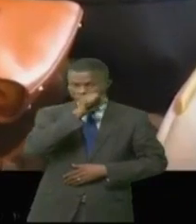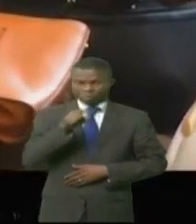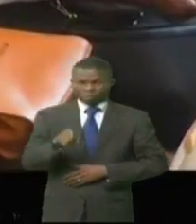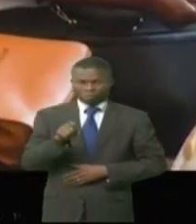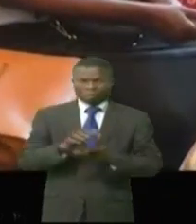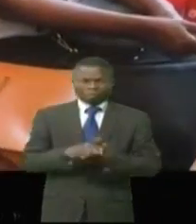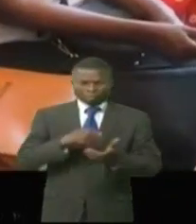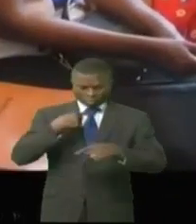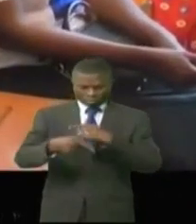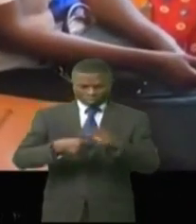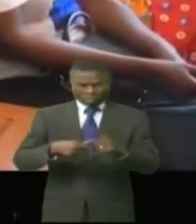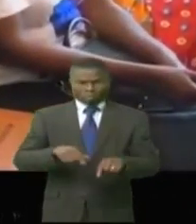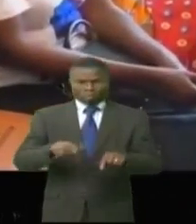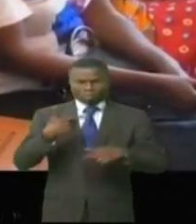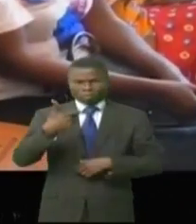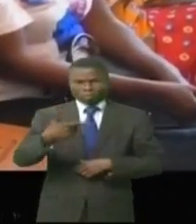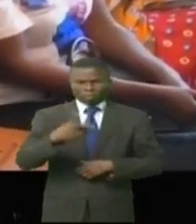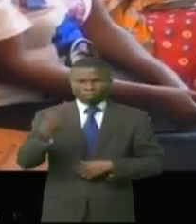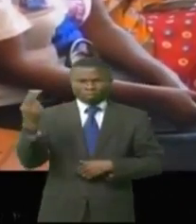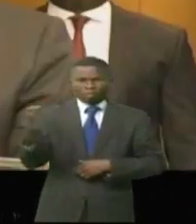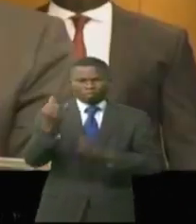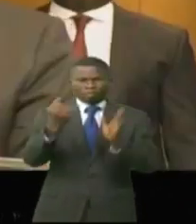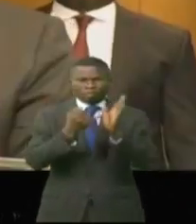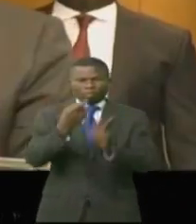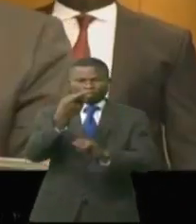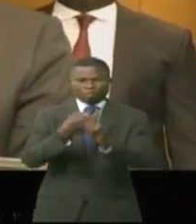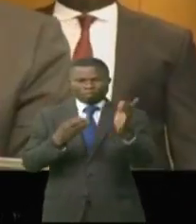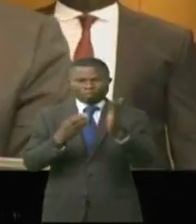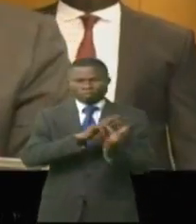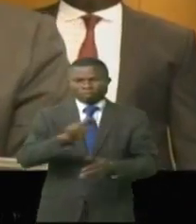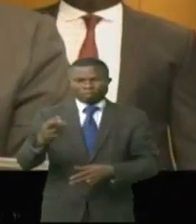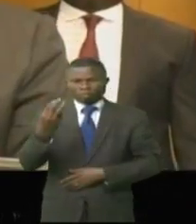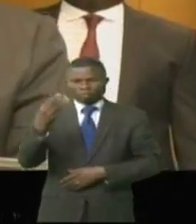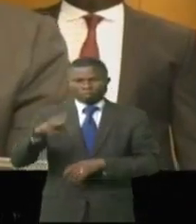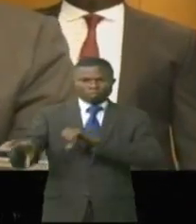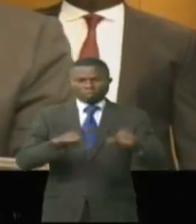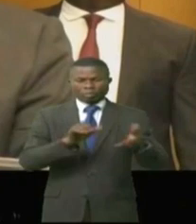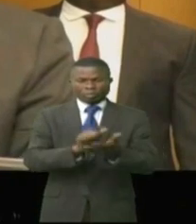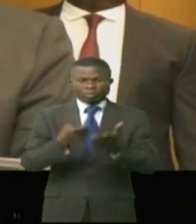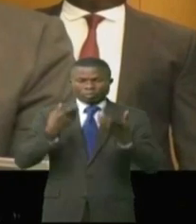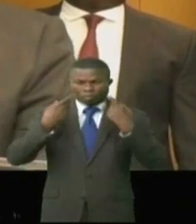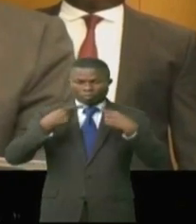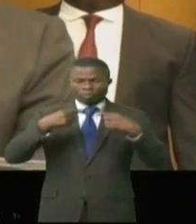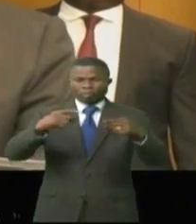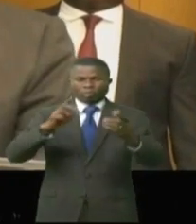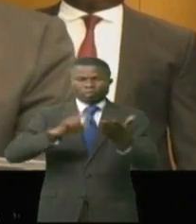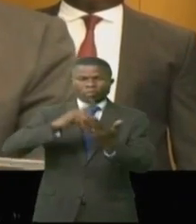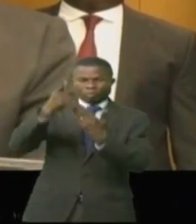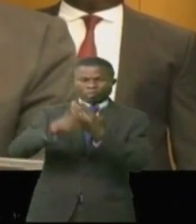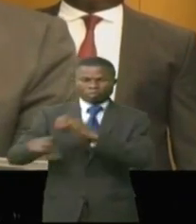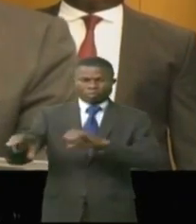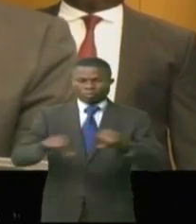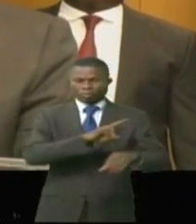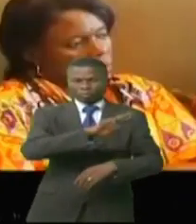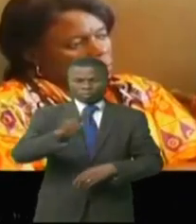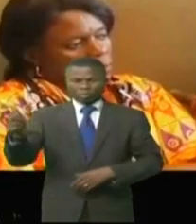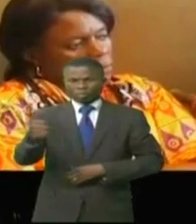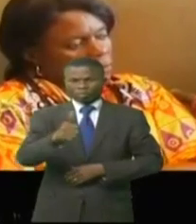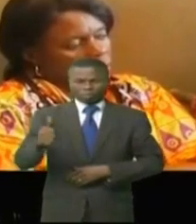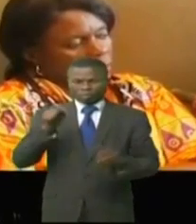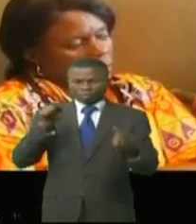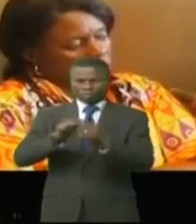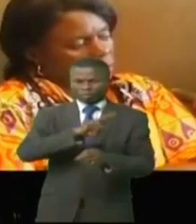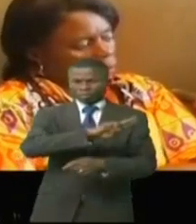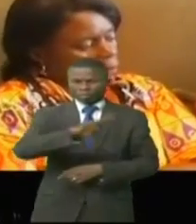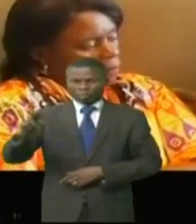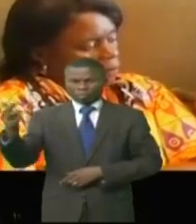qui a lancé ce mardi 26 septembre 2023 ses activités, a rappelé que le programme d'action 2021-2023